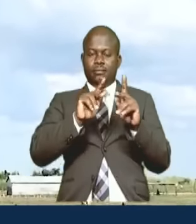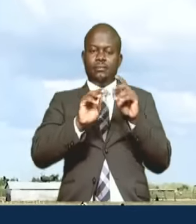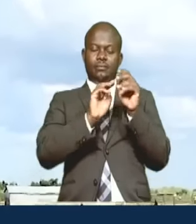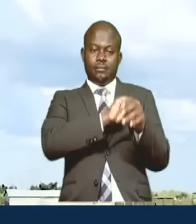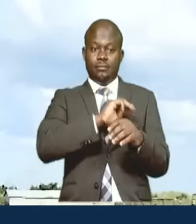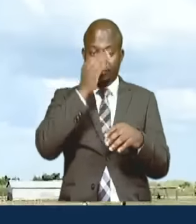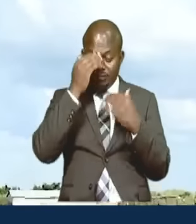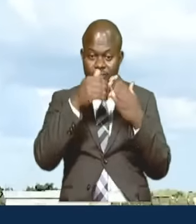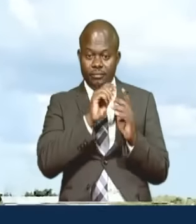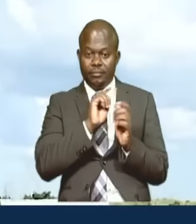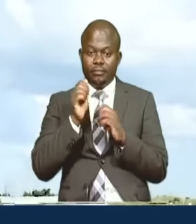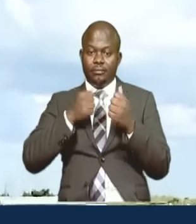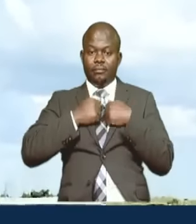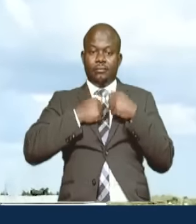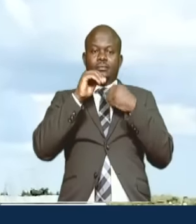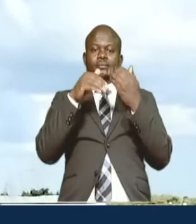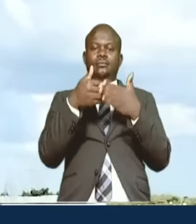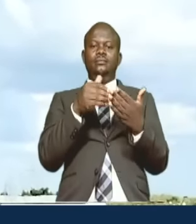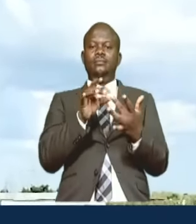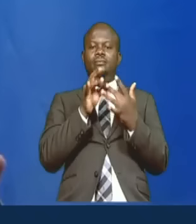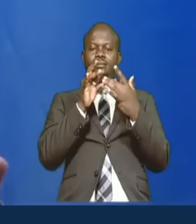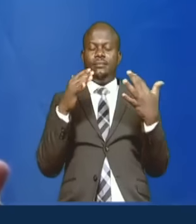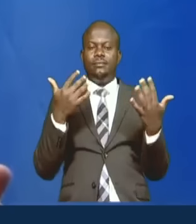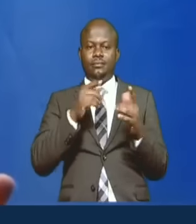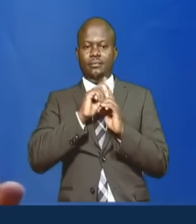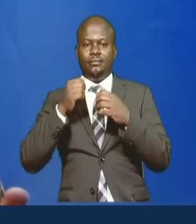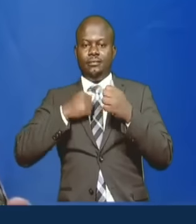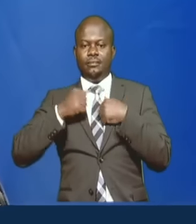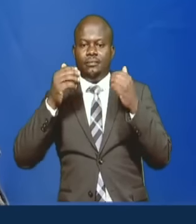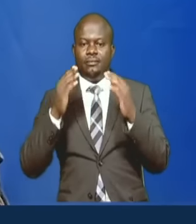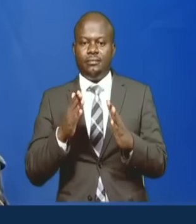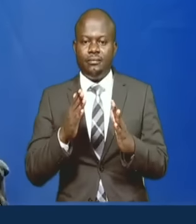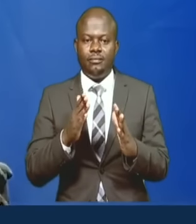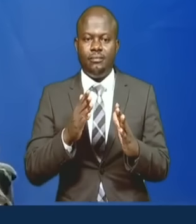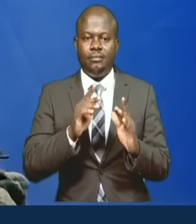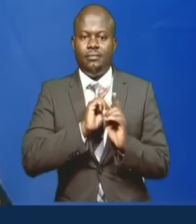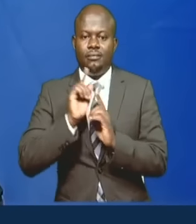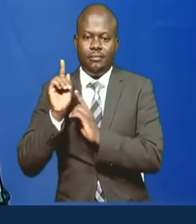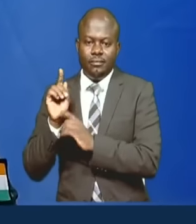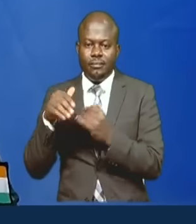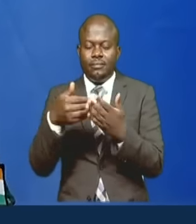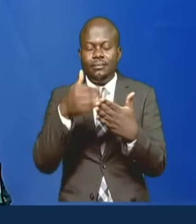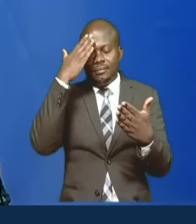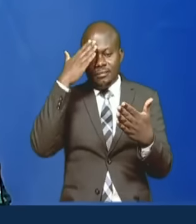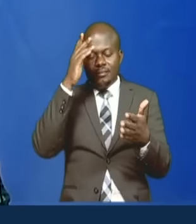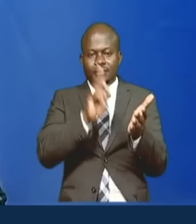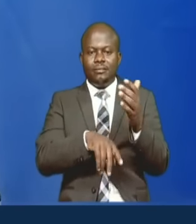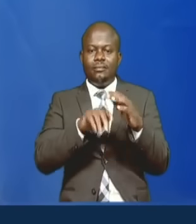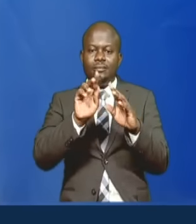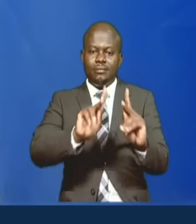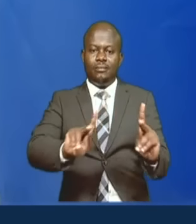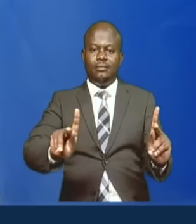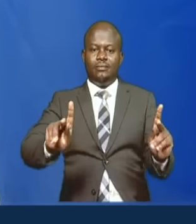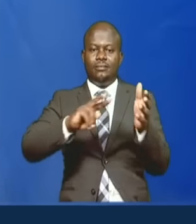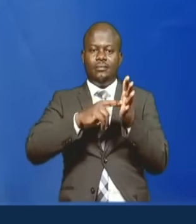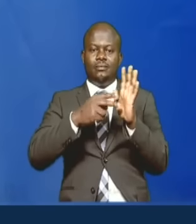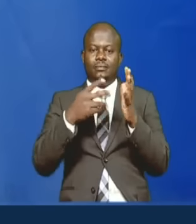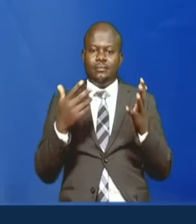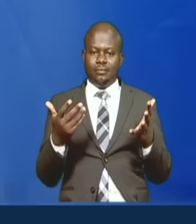nyinshi zitandukanye umwe ari ku w'ingabo z'u Rwanda avuga ati ingabo z'u Rwanda ni ingabo zizi icyo amahoro